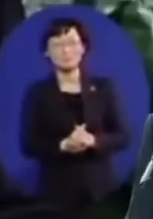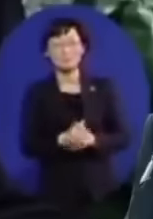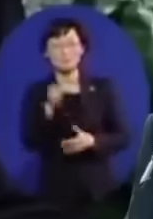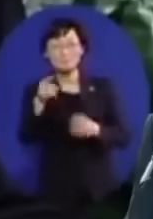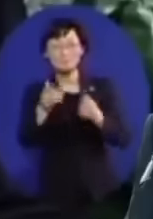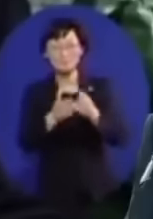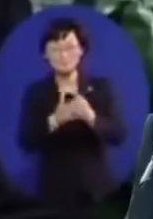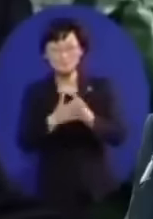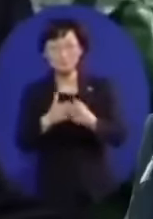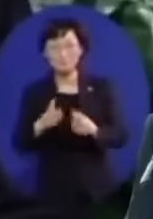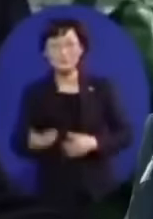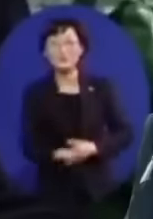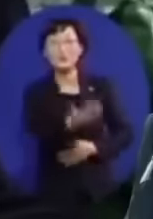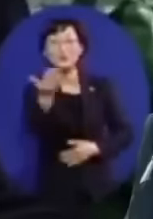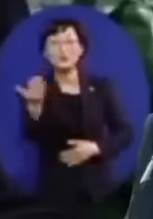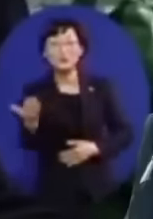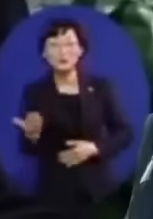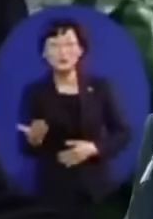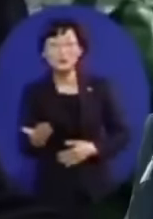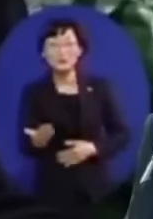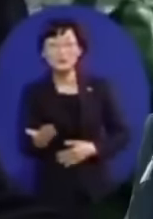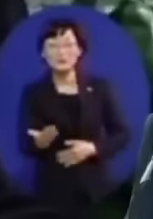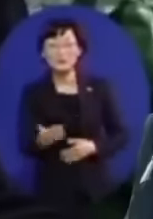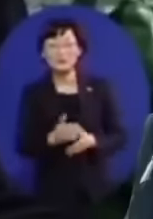그러므로 여러분